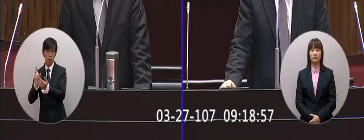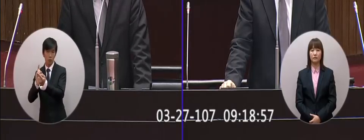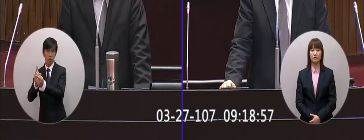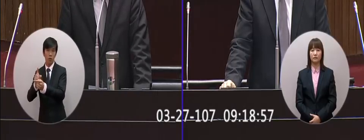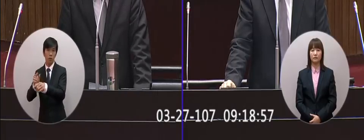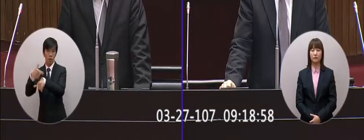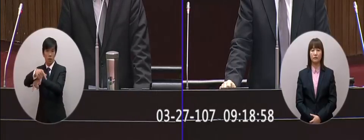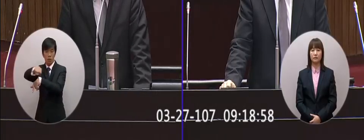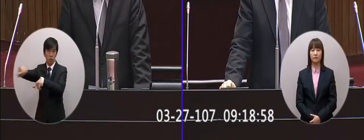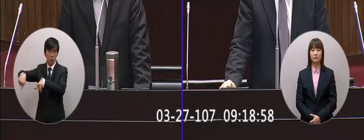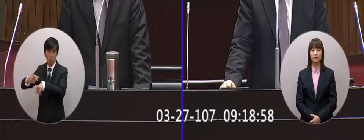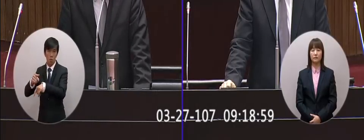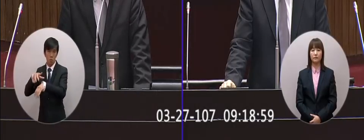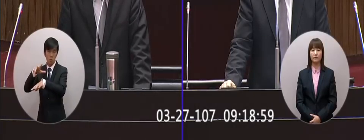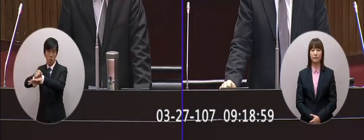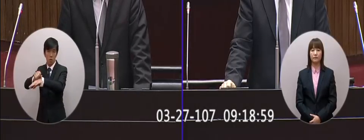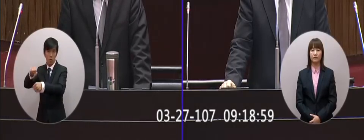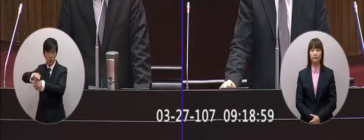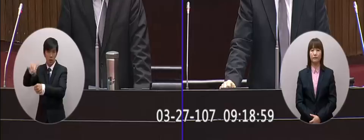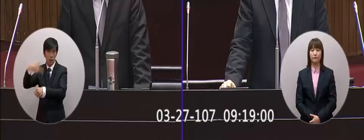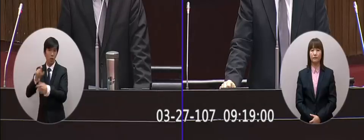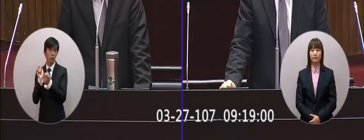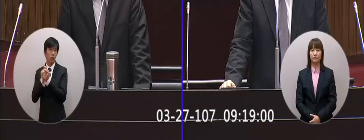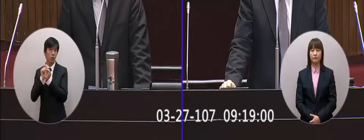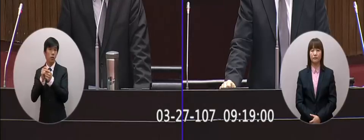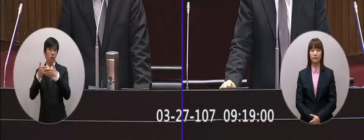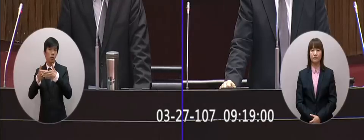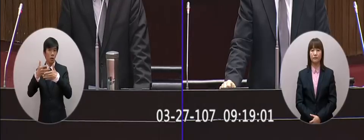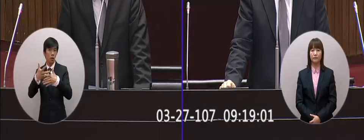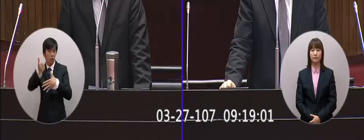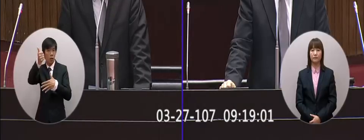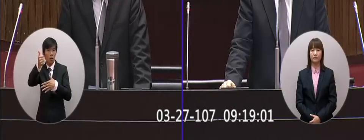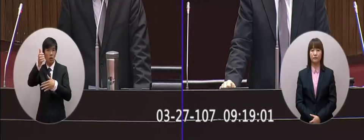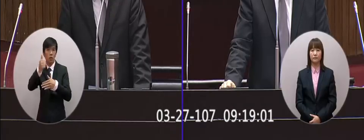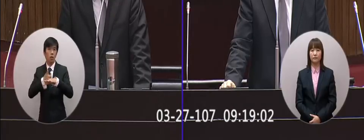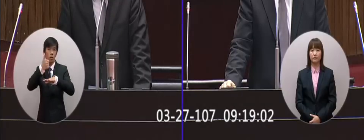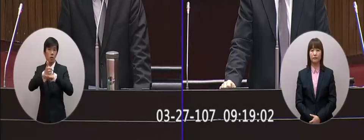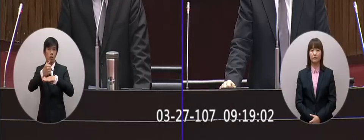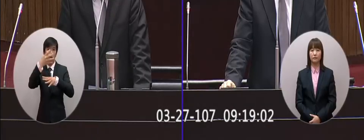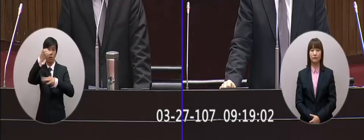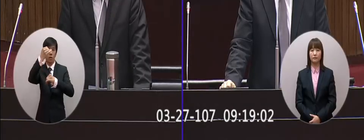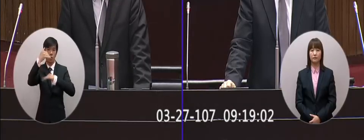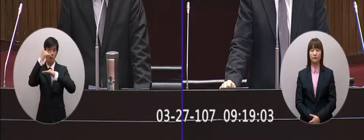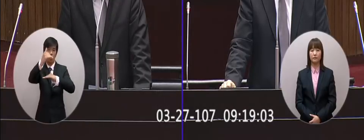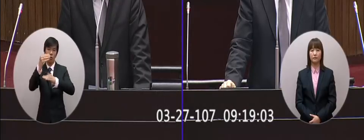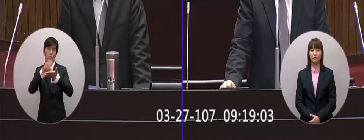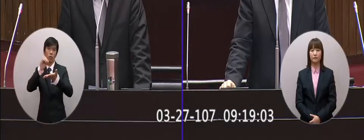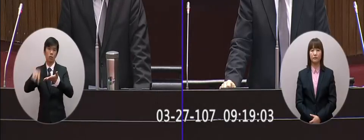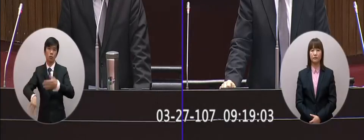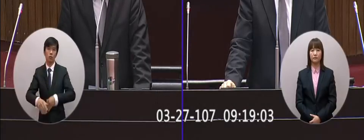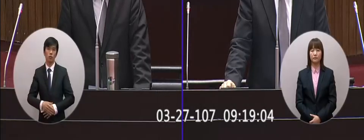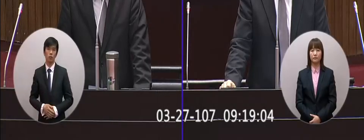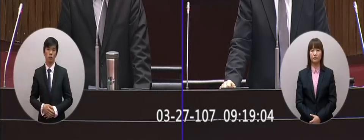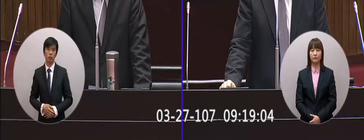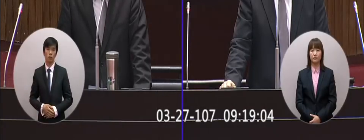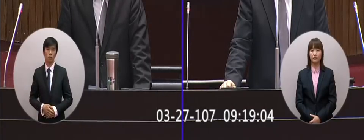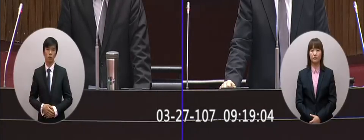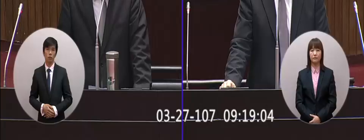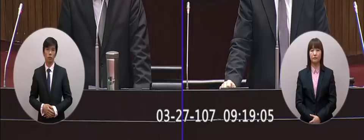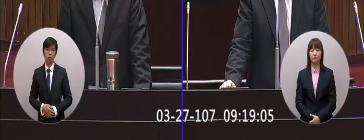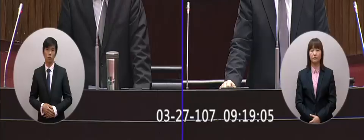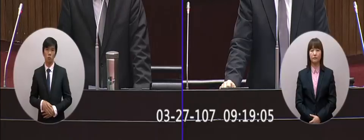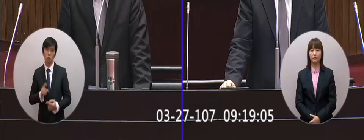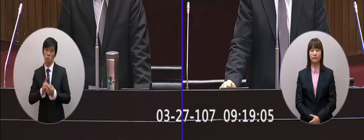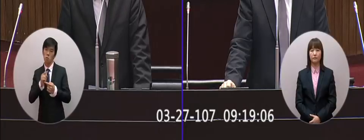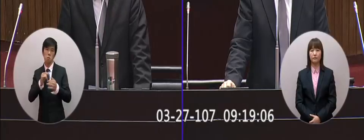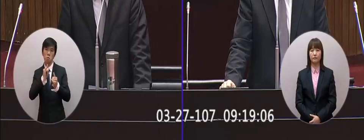军，又或者是最近习近平把这个任期取消，那在民主 的这个进程